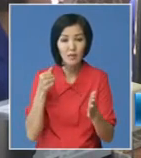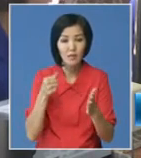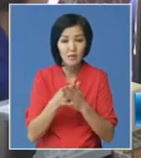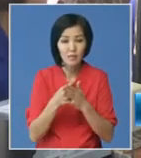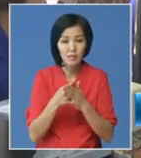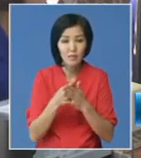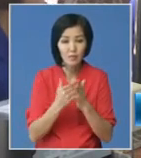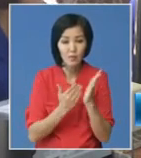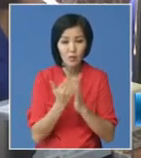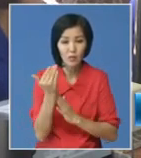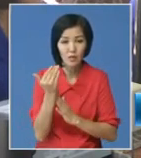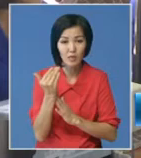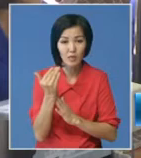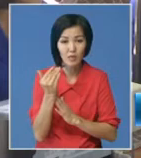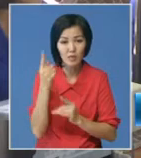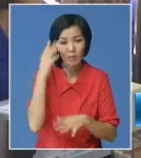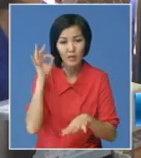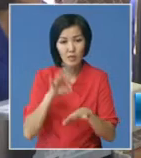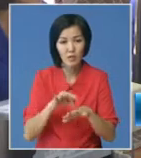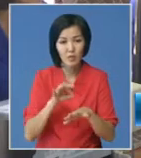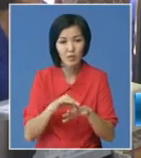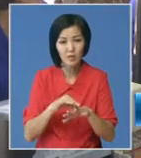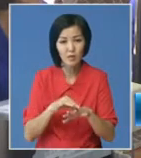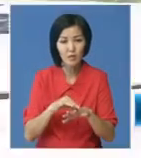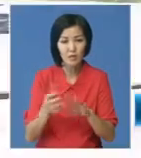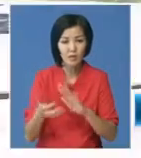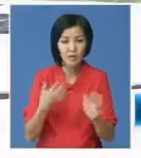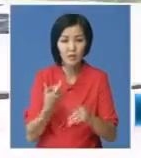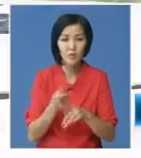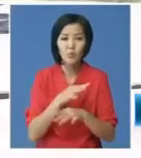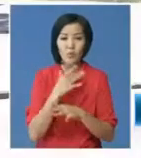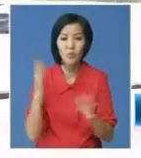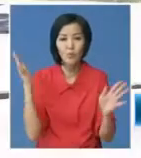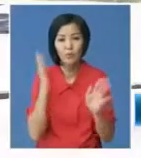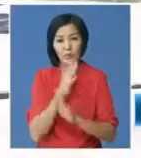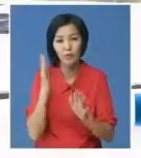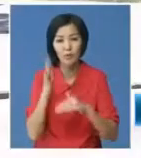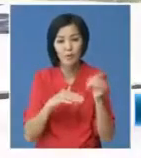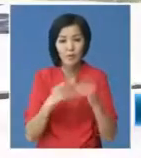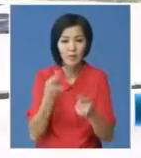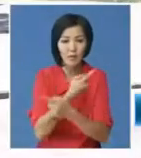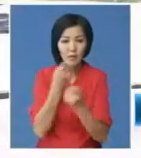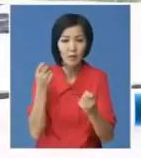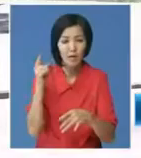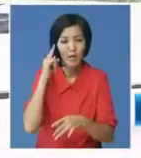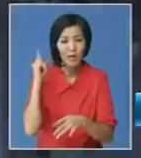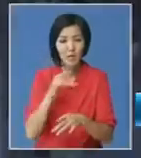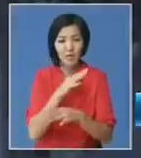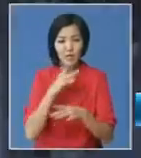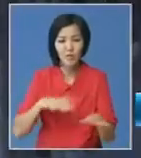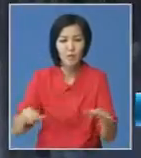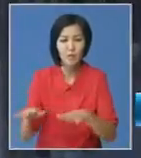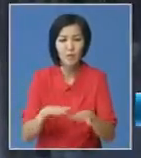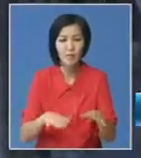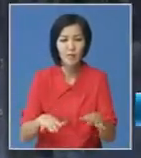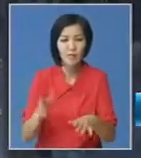сәулесіне күйіп қалады, бастары ауырады, жаңағы солмен шақыртулар көп болады. Синоптиктердің хабарлауынша Қазақстанның көптеген аймақтарында сонымен